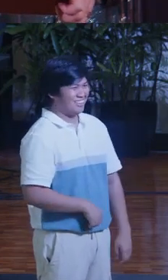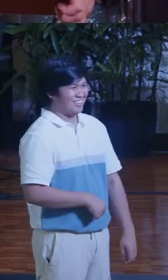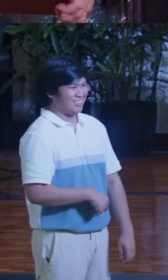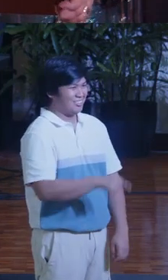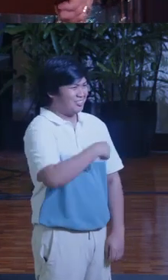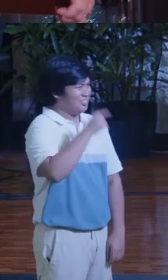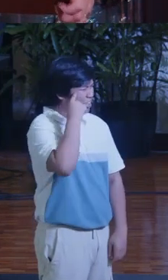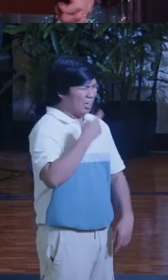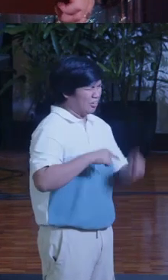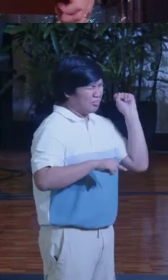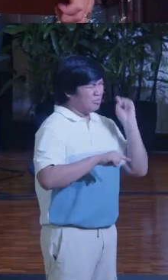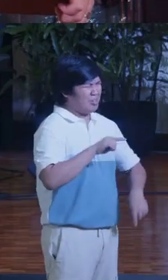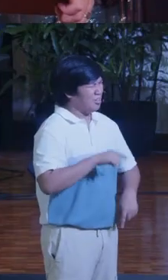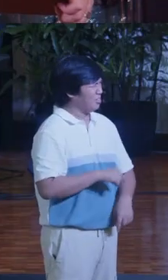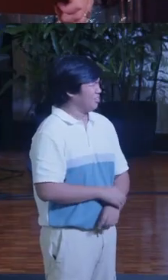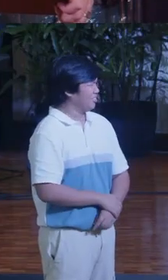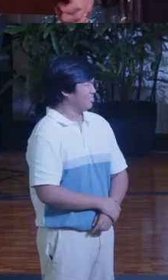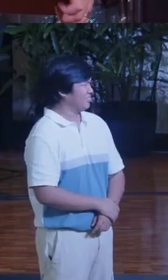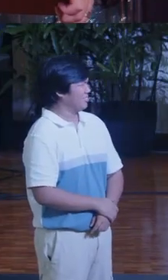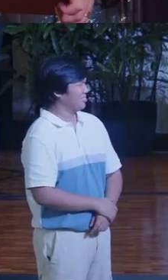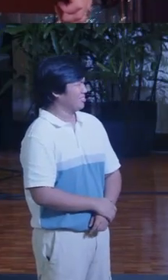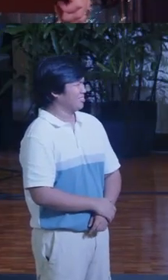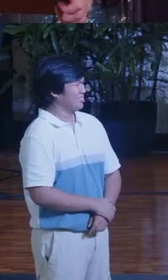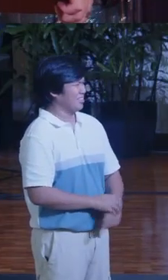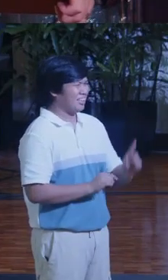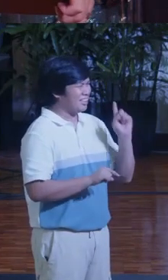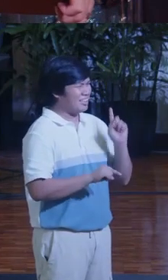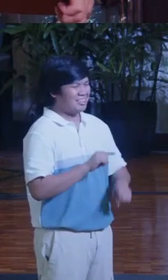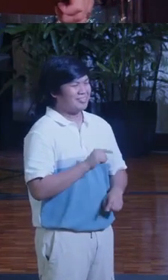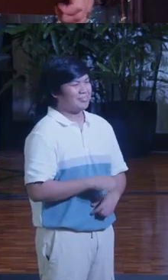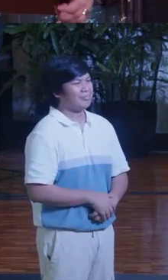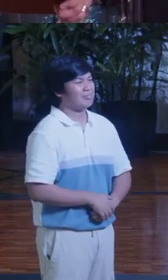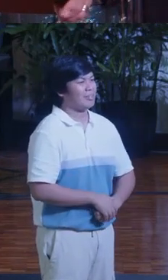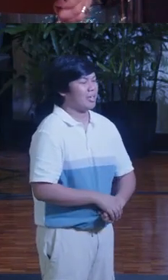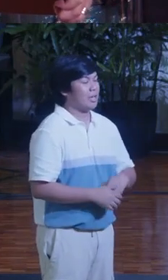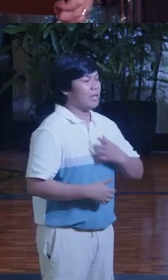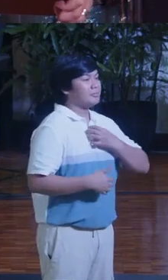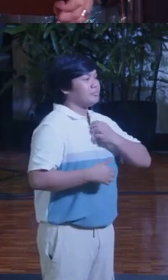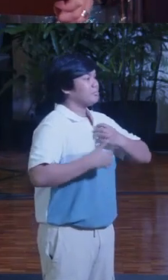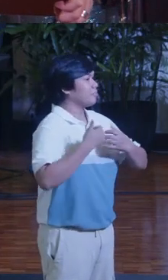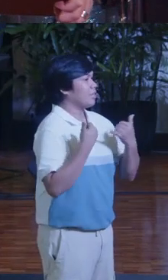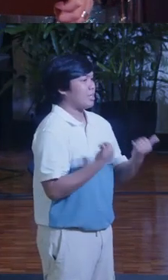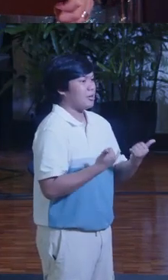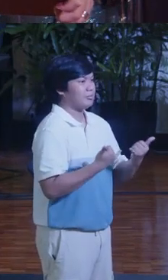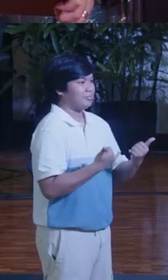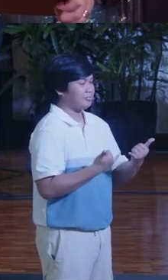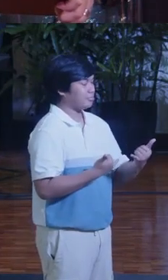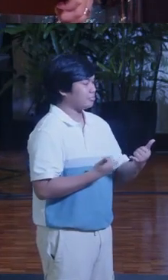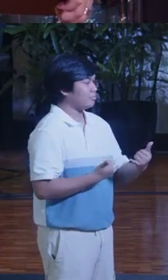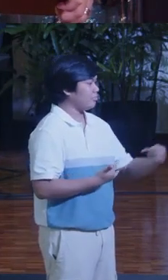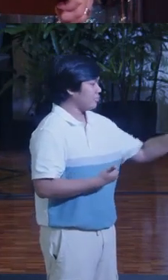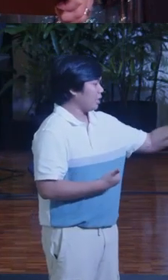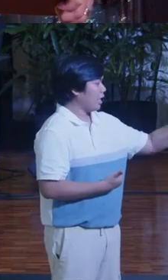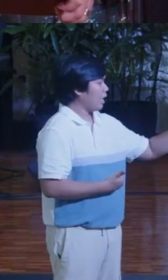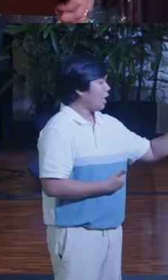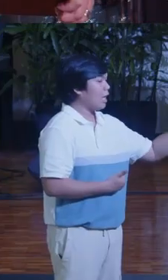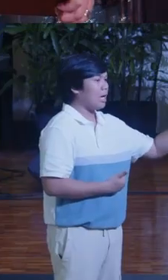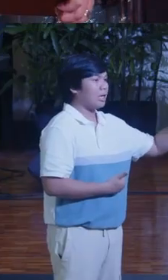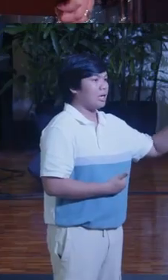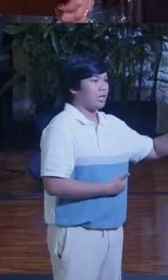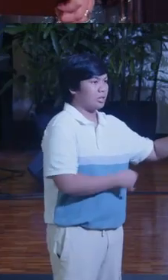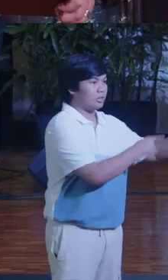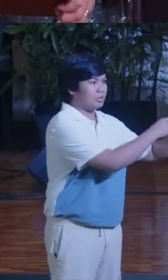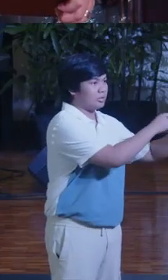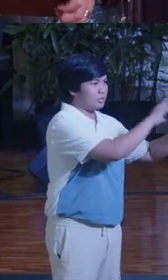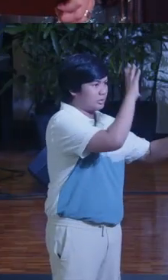Ang anak kay Hagar na alipin ay pinanganak ayon sa laman. Natural birth. Sa